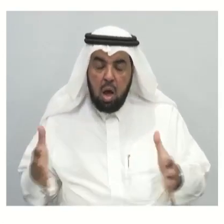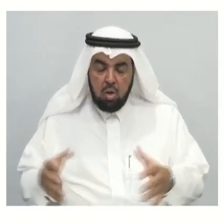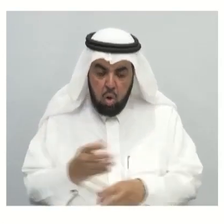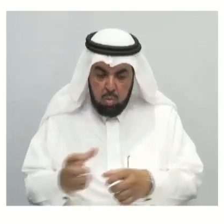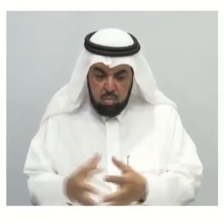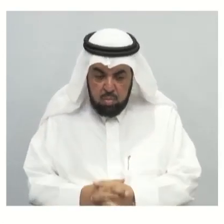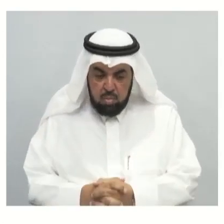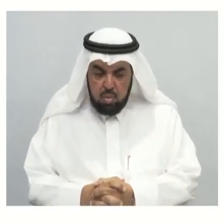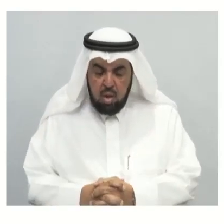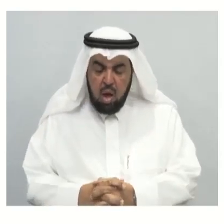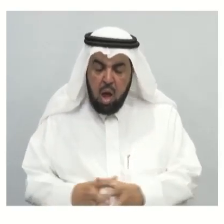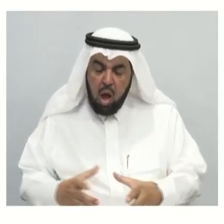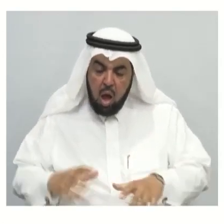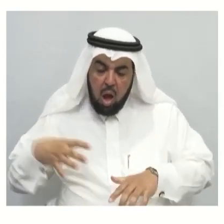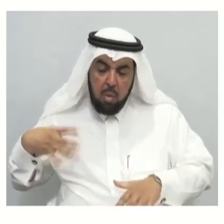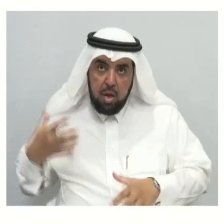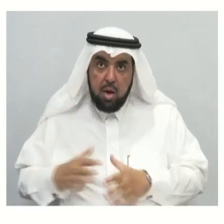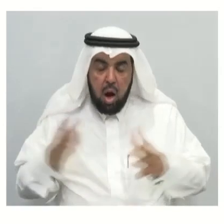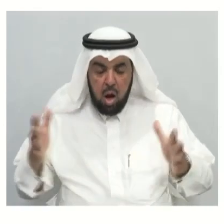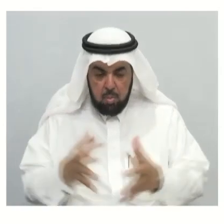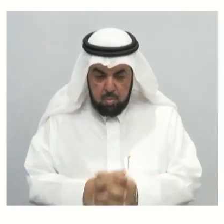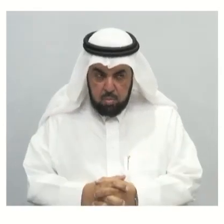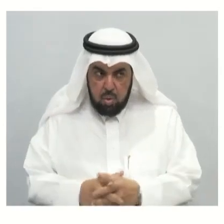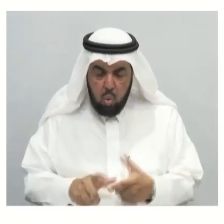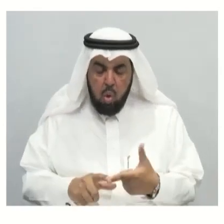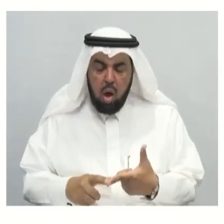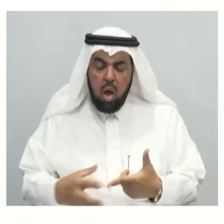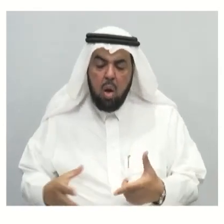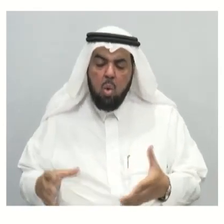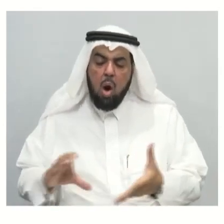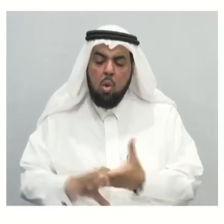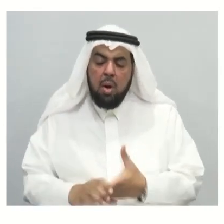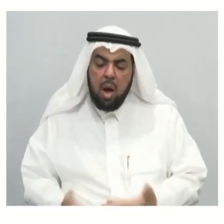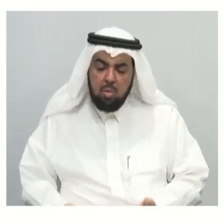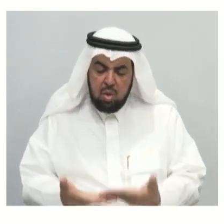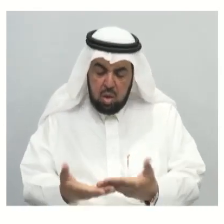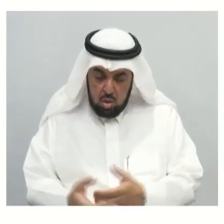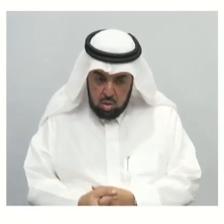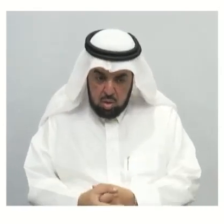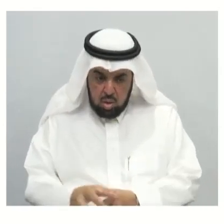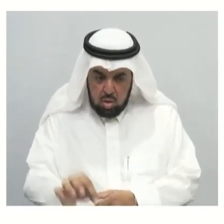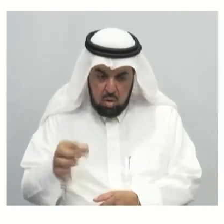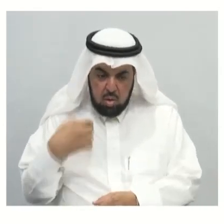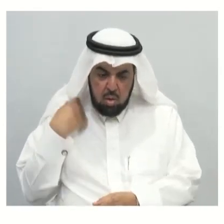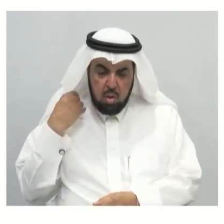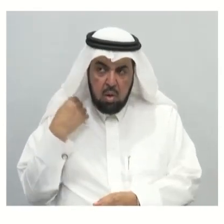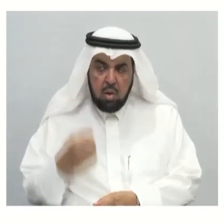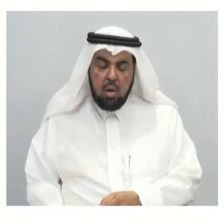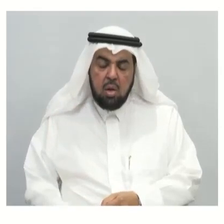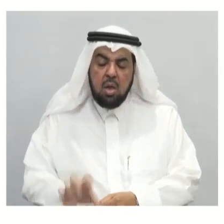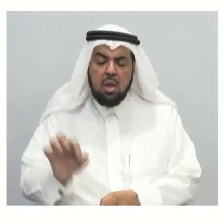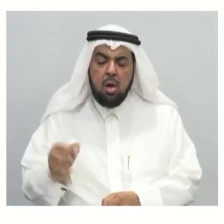تتكون من امين عام وامناء مساعدين الذي يتولى الامين العام